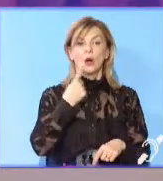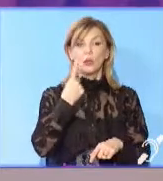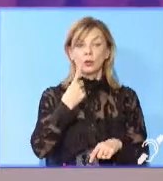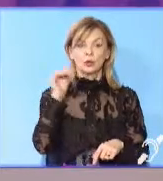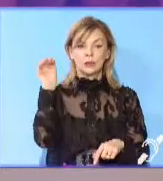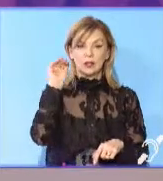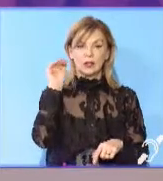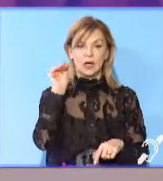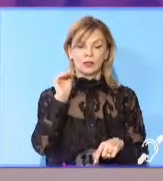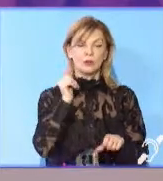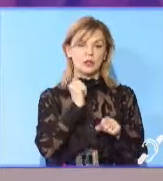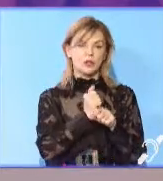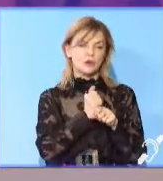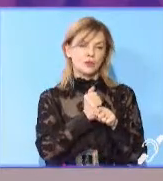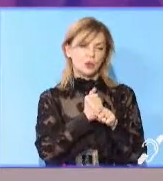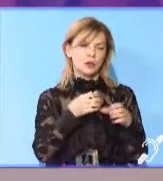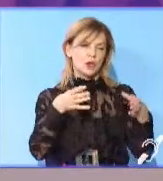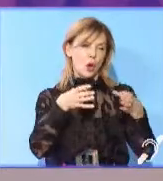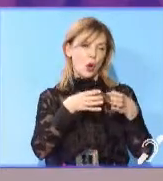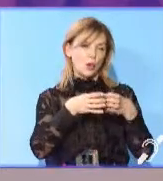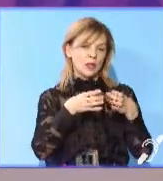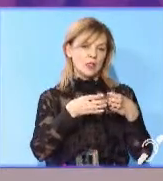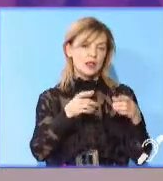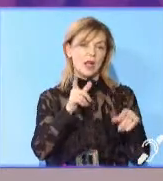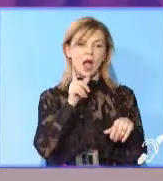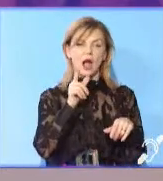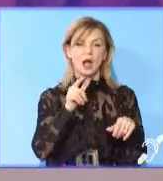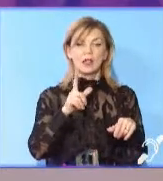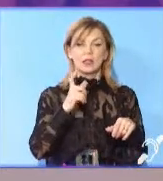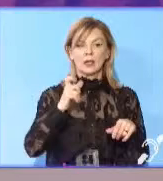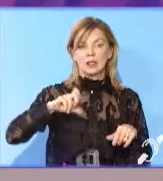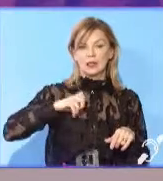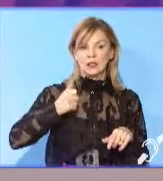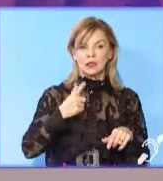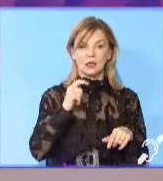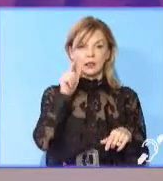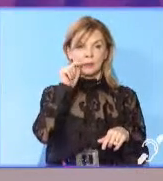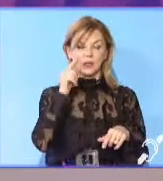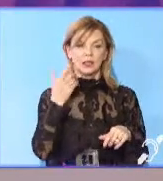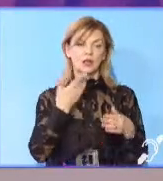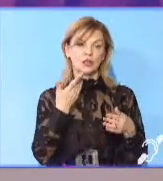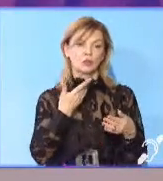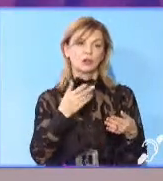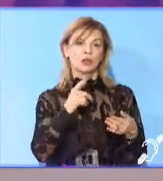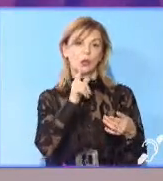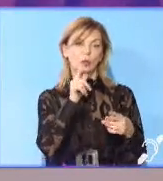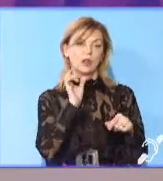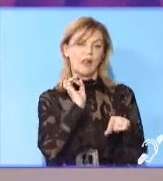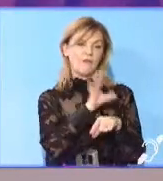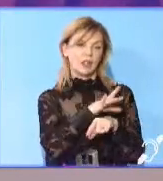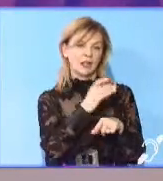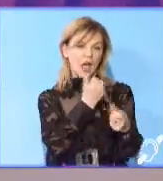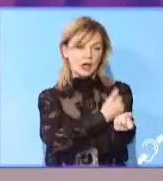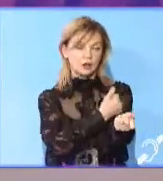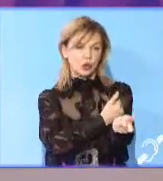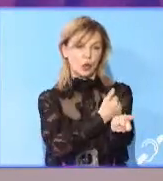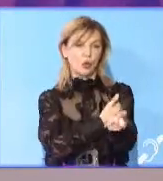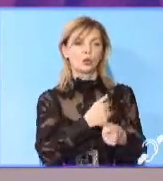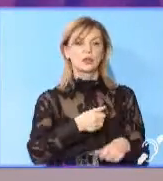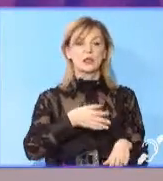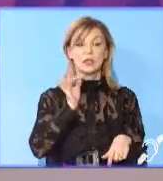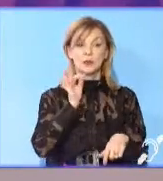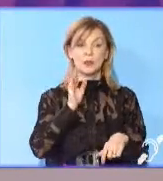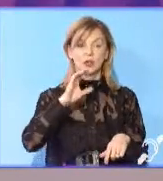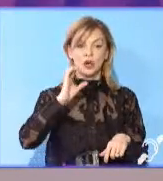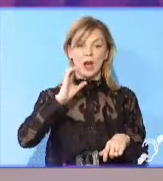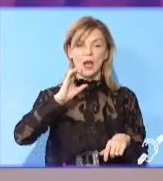că unul dintre adulți își făcuse o piață stabilă formată din tineri din Pitești, cărora le vindea sistematic droguri de risc